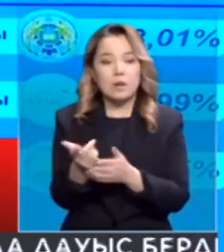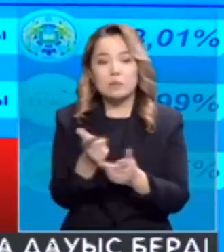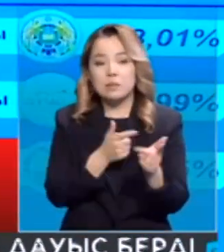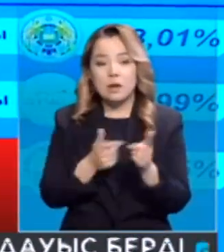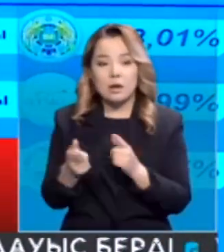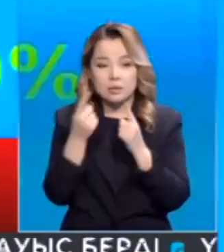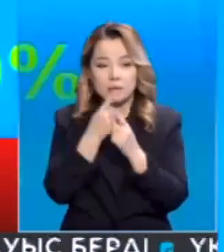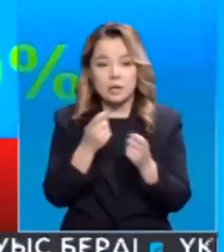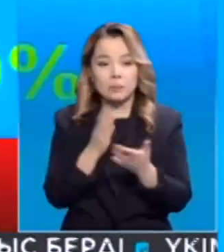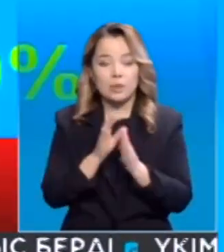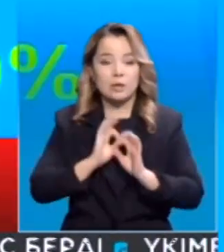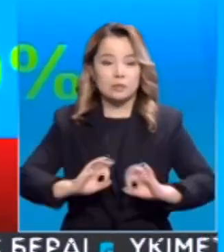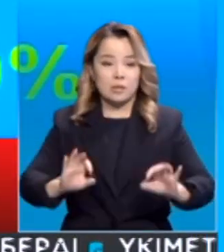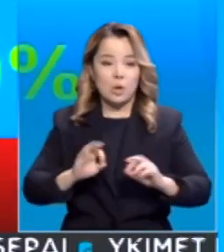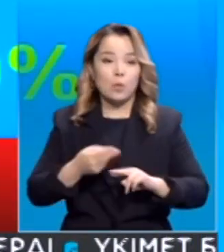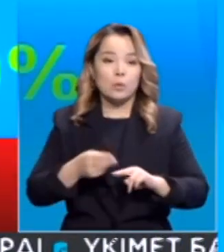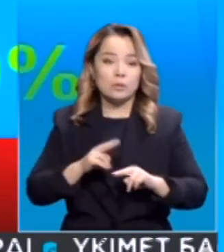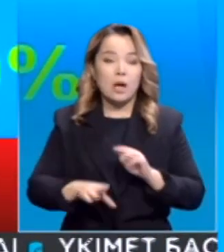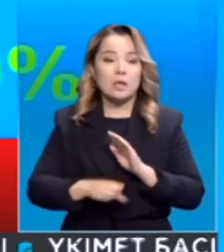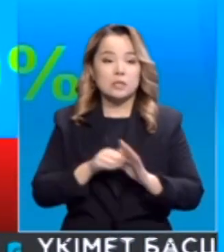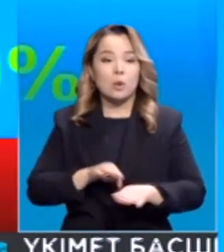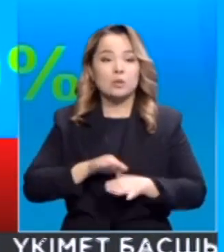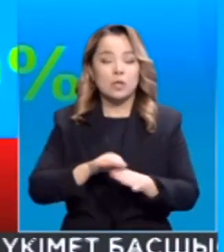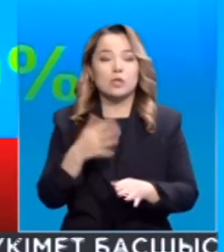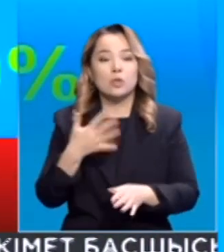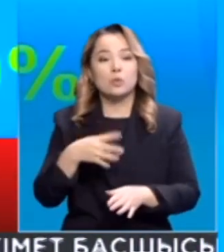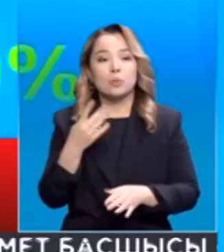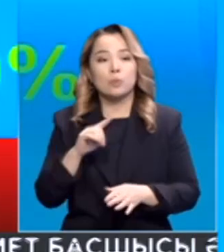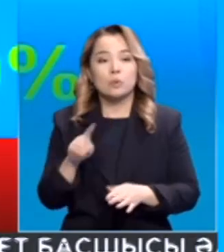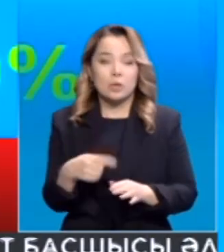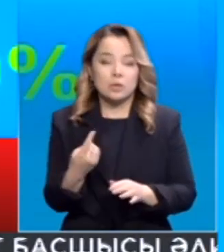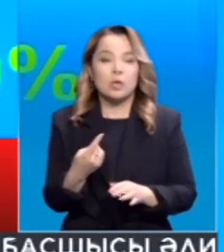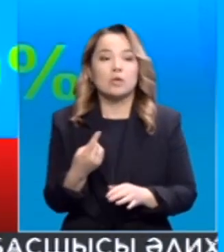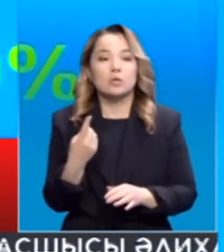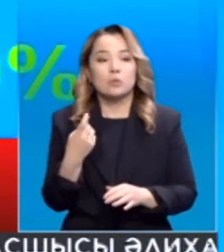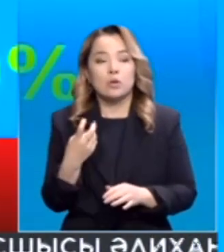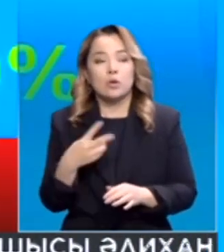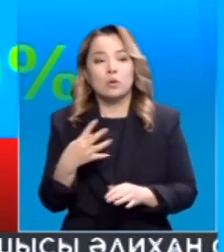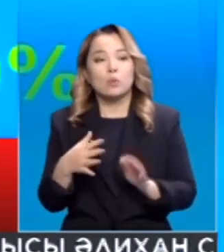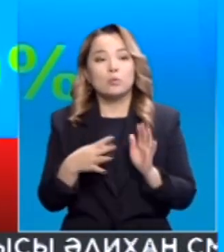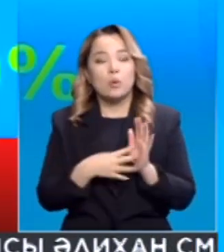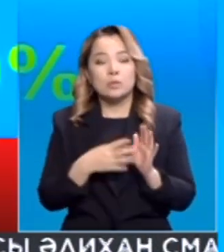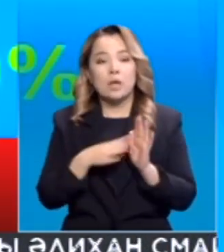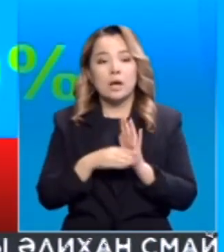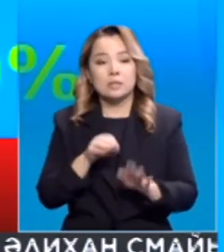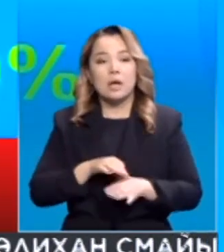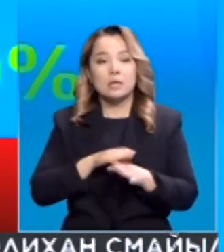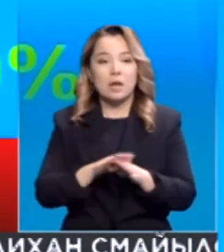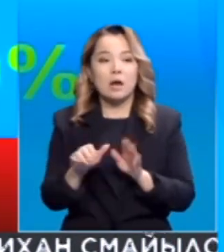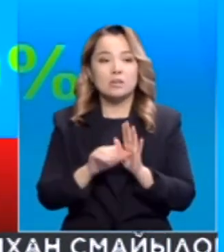дайынмын. Сонымен сайлаушылардың 54,19% дауыс берген, яғни